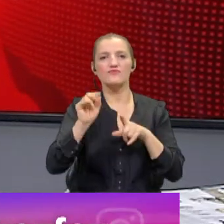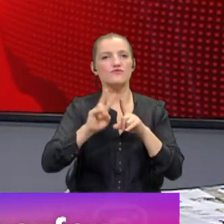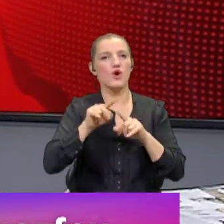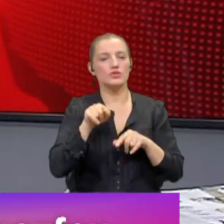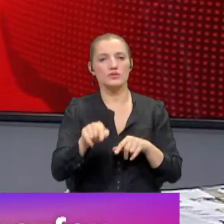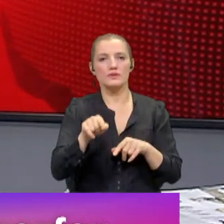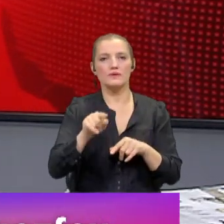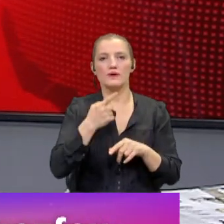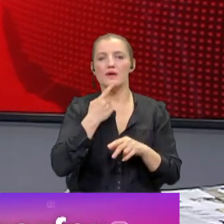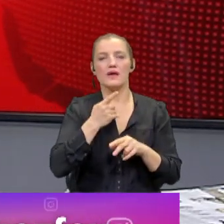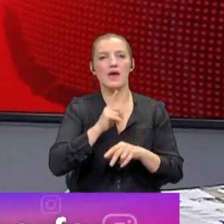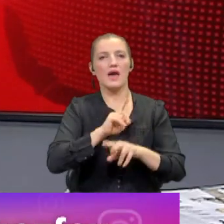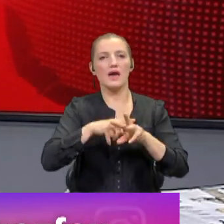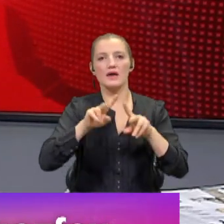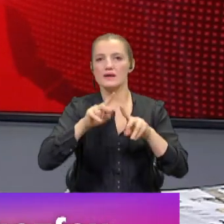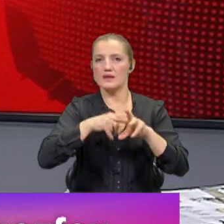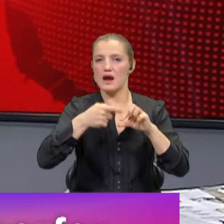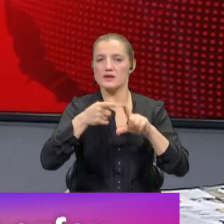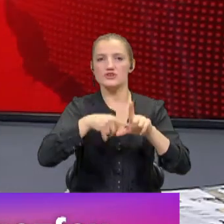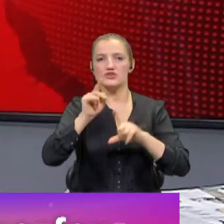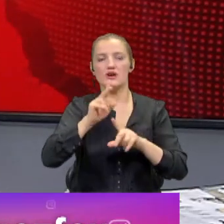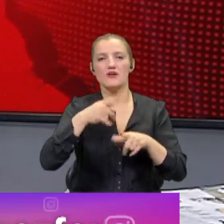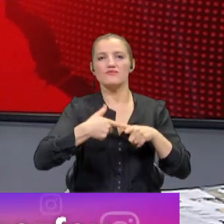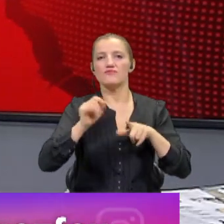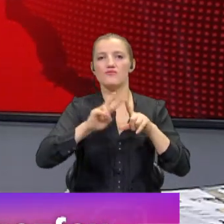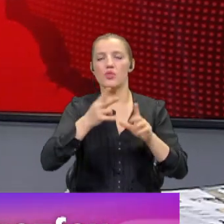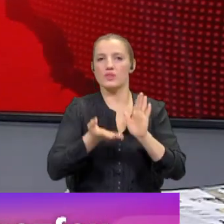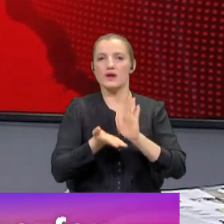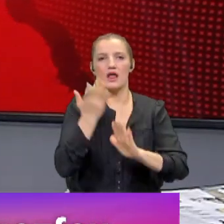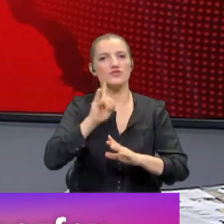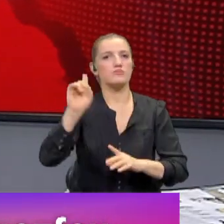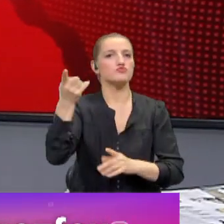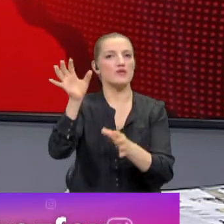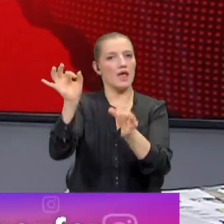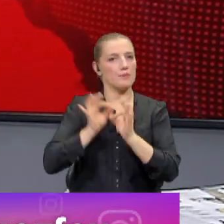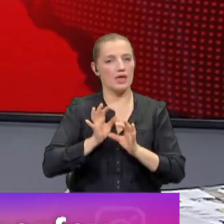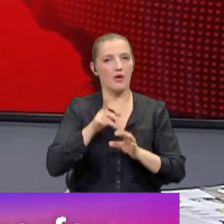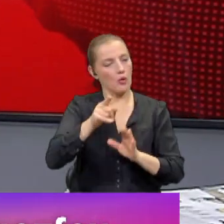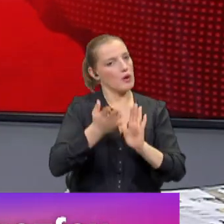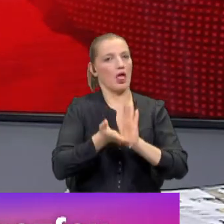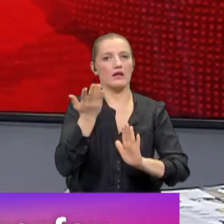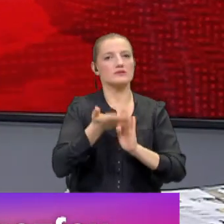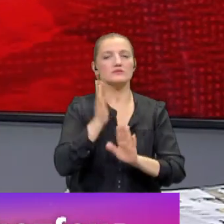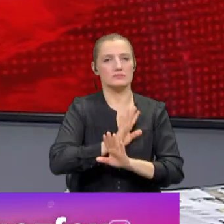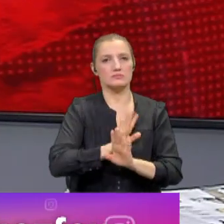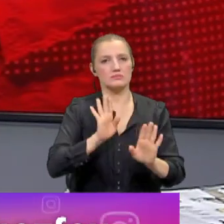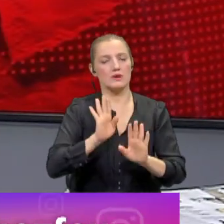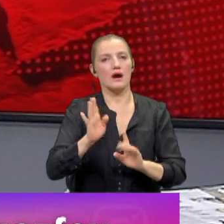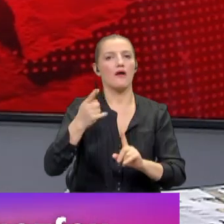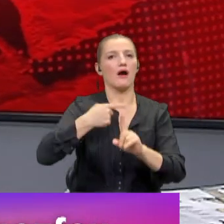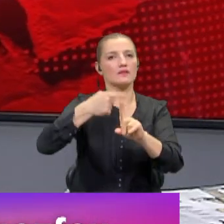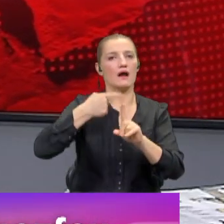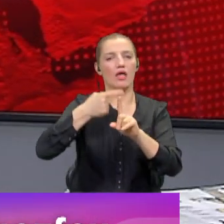uydu enerji fonu Bunlar kalkacak ne güzel bir müjde verilmişti onlar kalktı kat kat